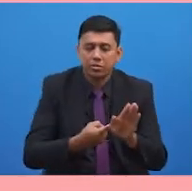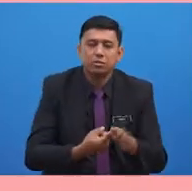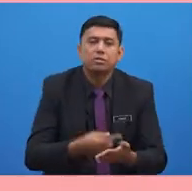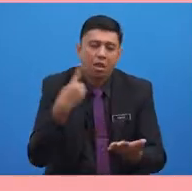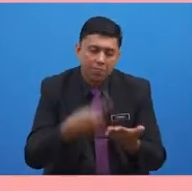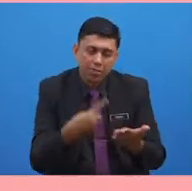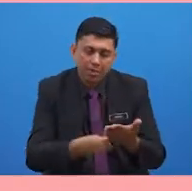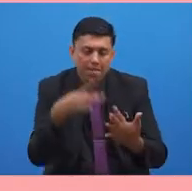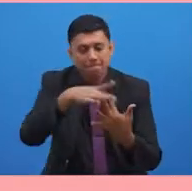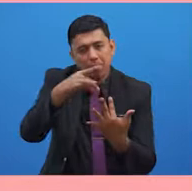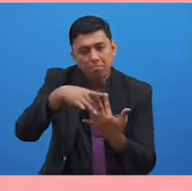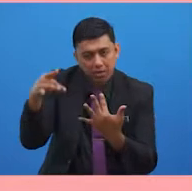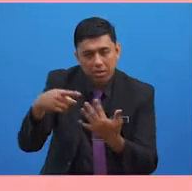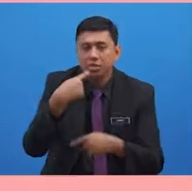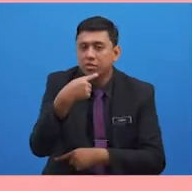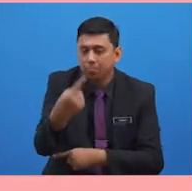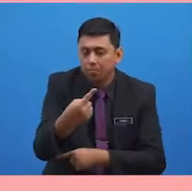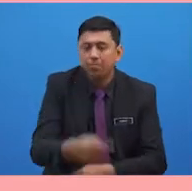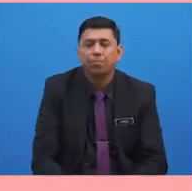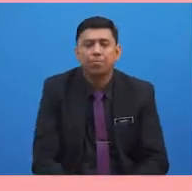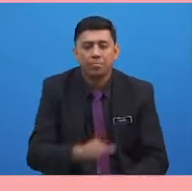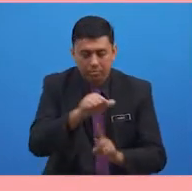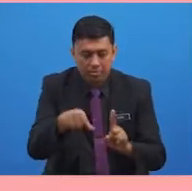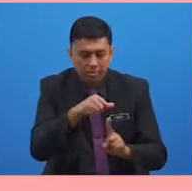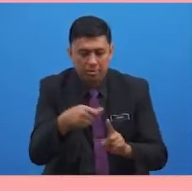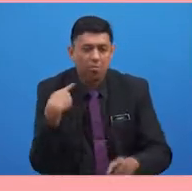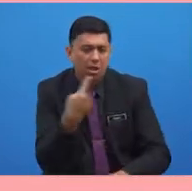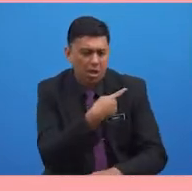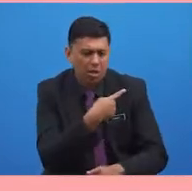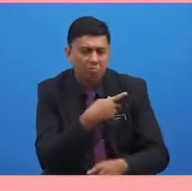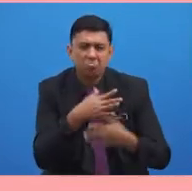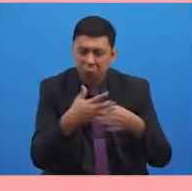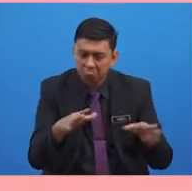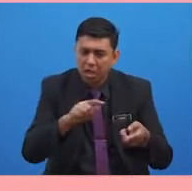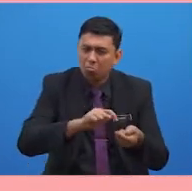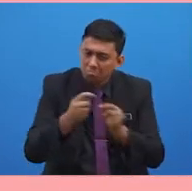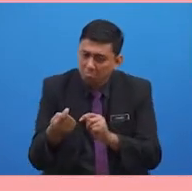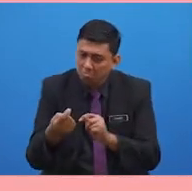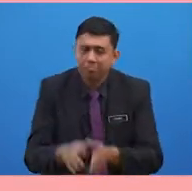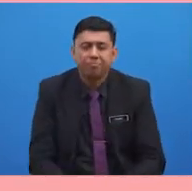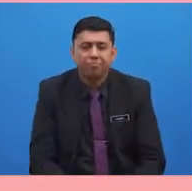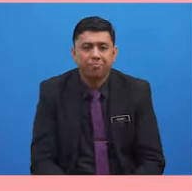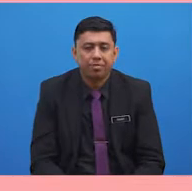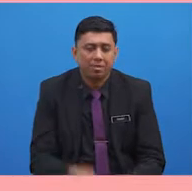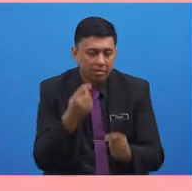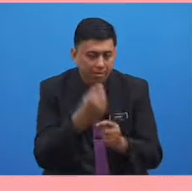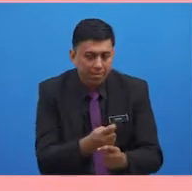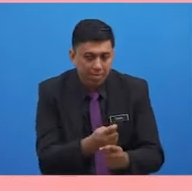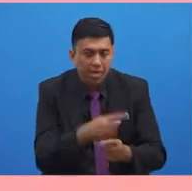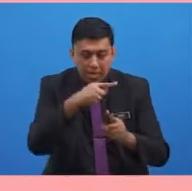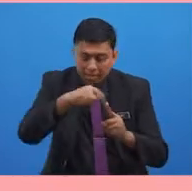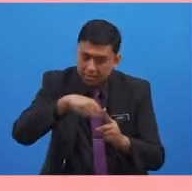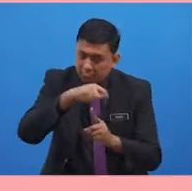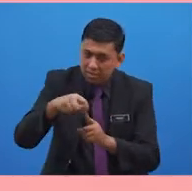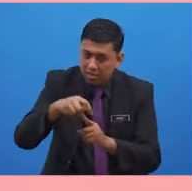pemilih tersebut. Seterusnya, apabila parlimen dibubarkan, penetapan tarikh pilihan